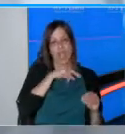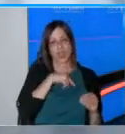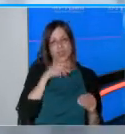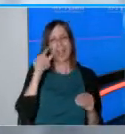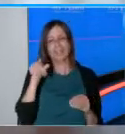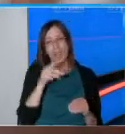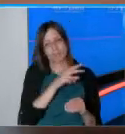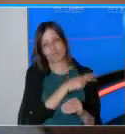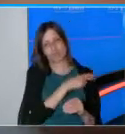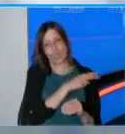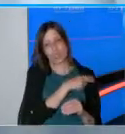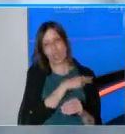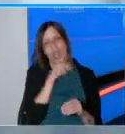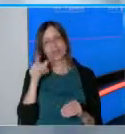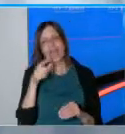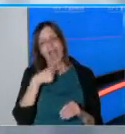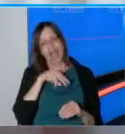אל תגלגל אחריות, אתה המשטרה.